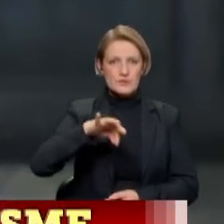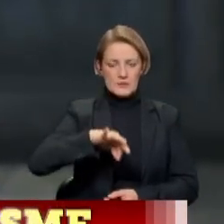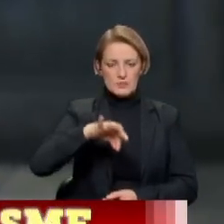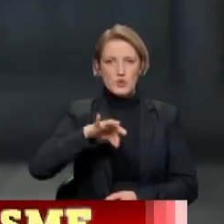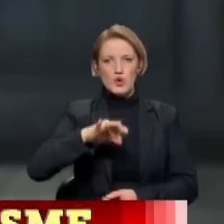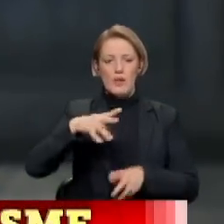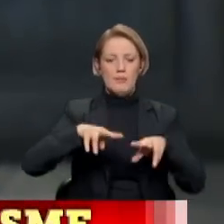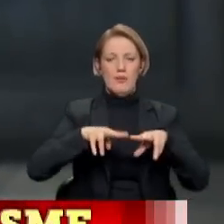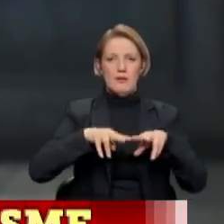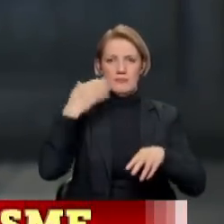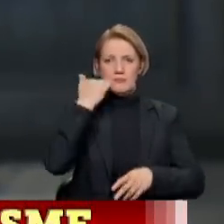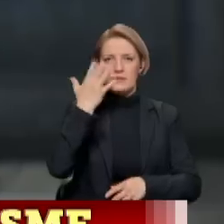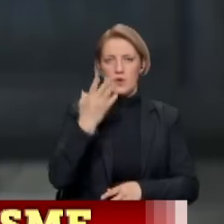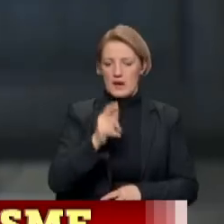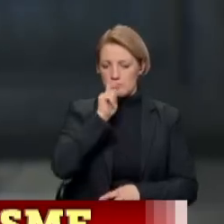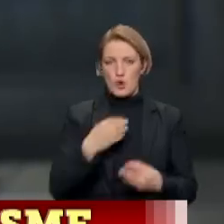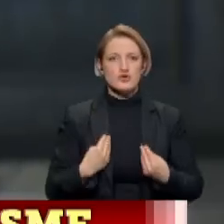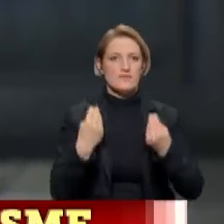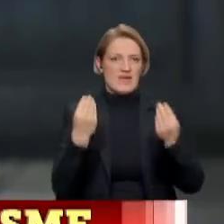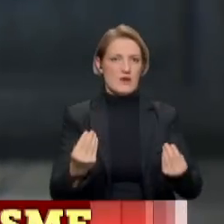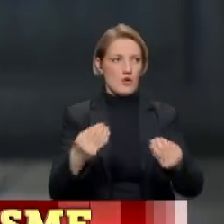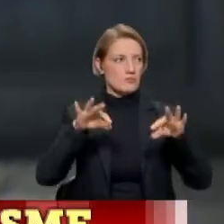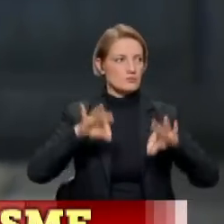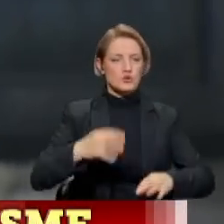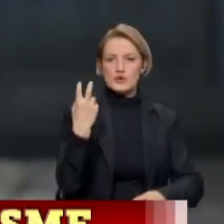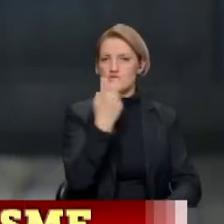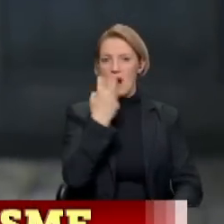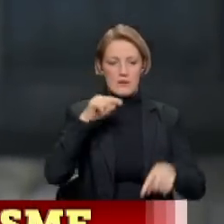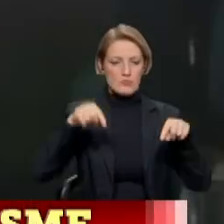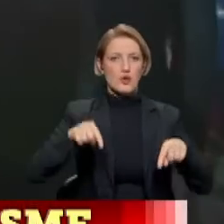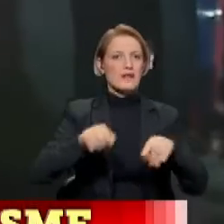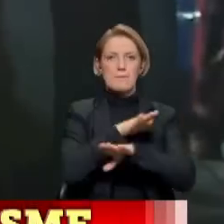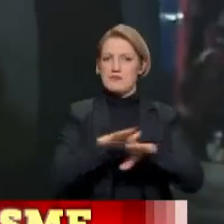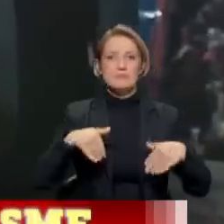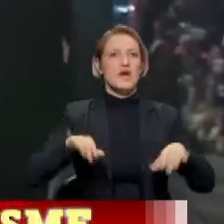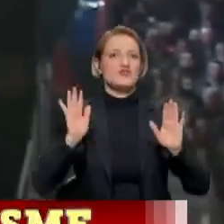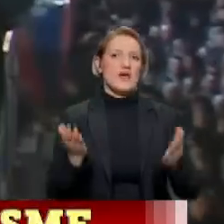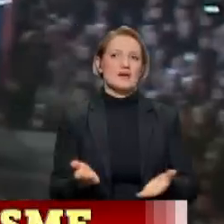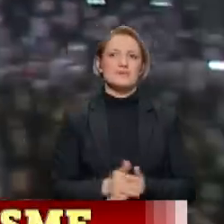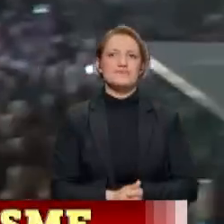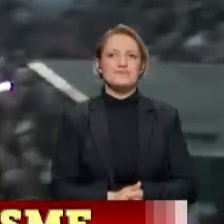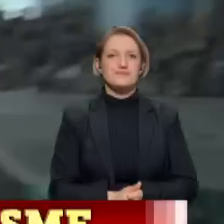Bugün Meral Akşener olarak söz veriyorum. Bu şarkı da burada bitmeyecek.